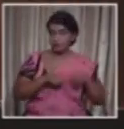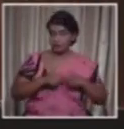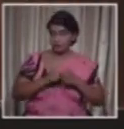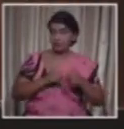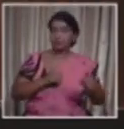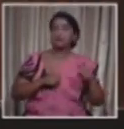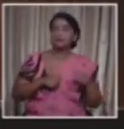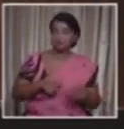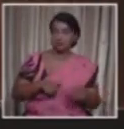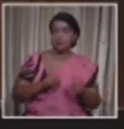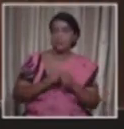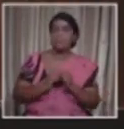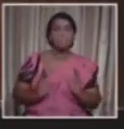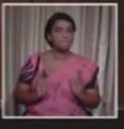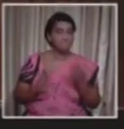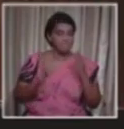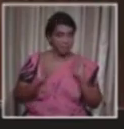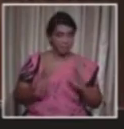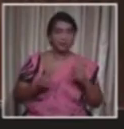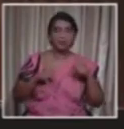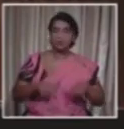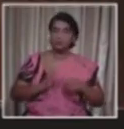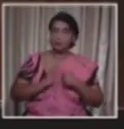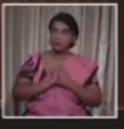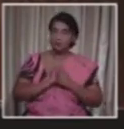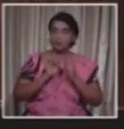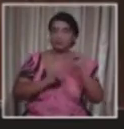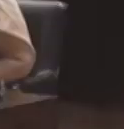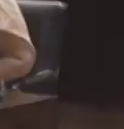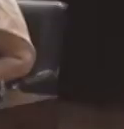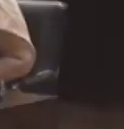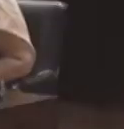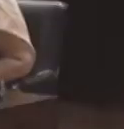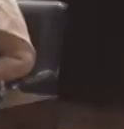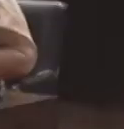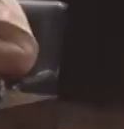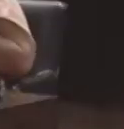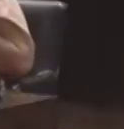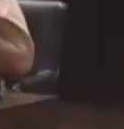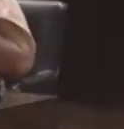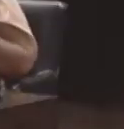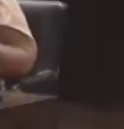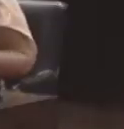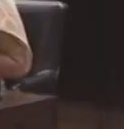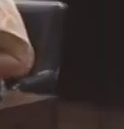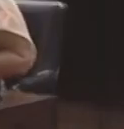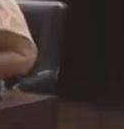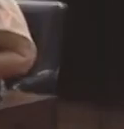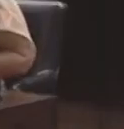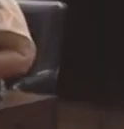වැඩ කටයුතු දැන් ආරම්භ කරන බව මම ගරු සභාවට දන්වනු කැමැත්තෙමි. ගරු මන්ත්‍රීවරුනි,